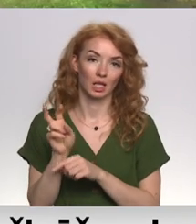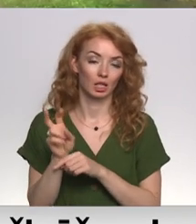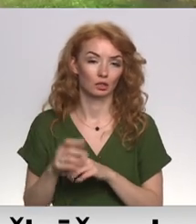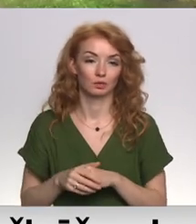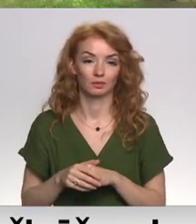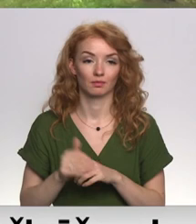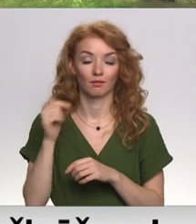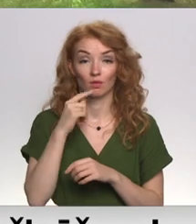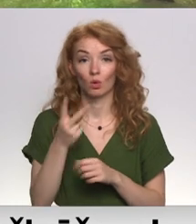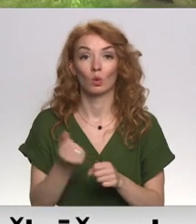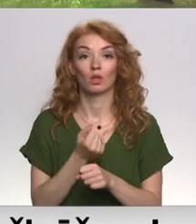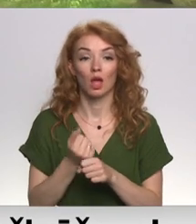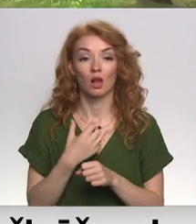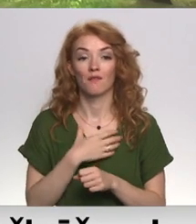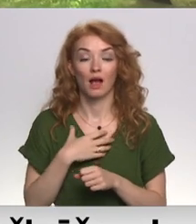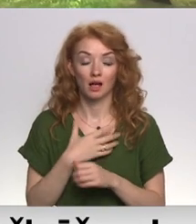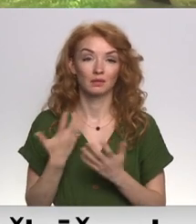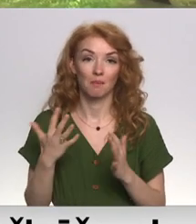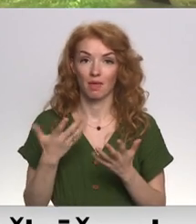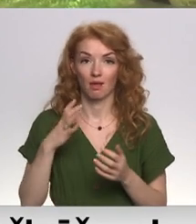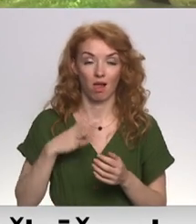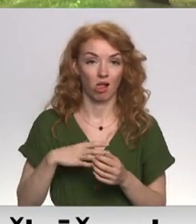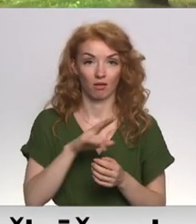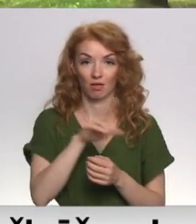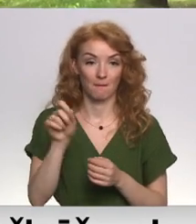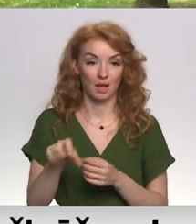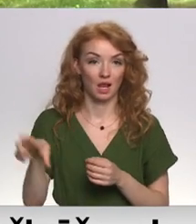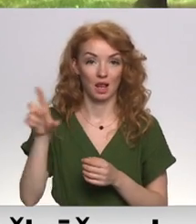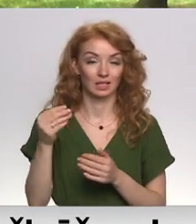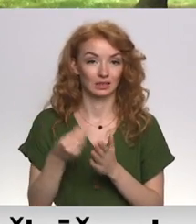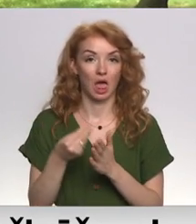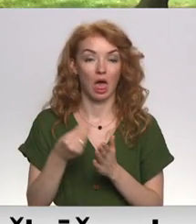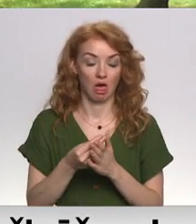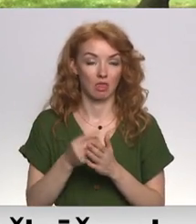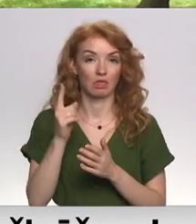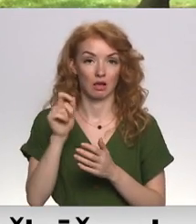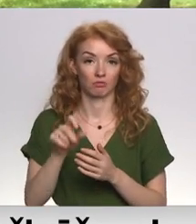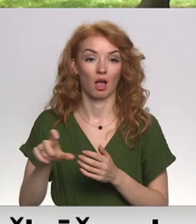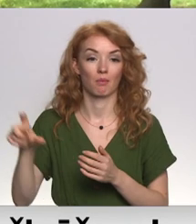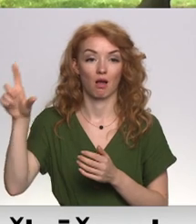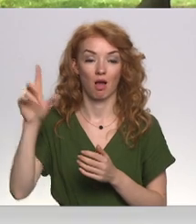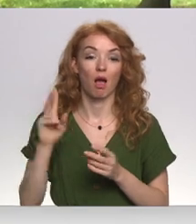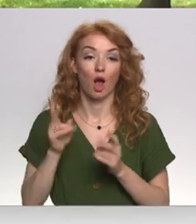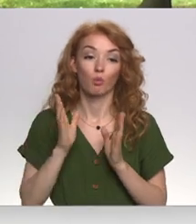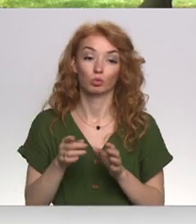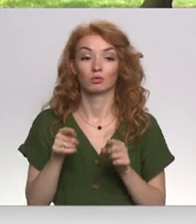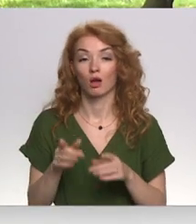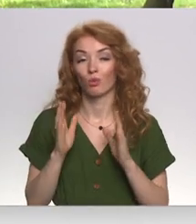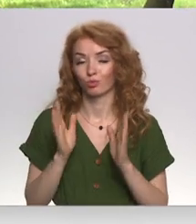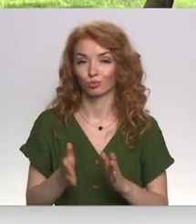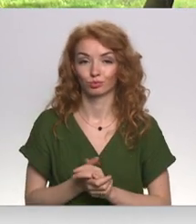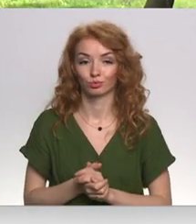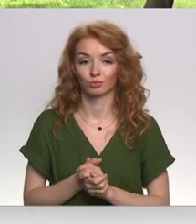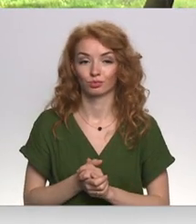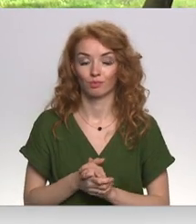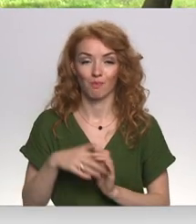Nu, ko darīt, ja vajadzēs, tad arī es, bet nu, algas jau neviens neceļ, cenas tikai ceļ, nu, kā būs, tā būs, nu, te jau ne